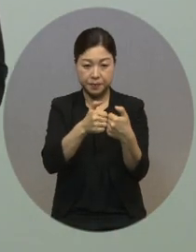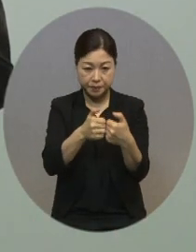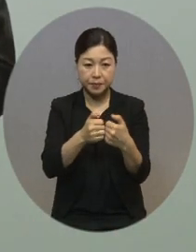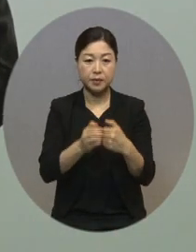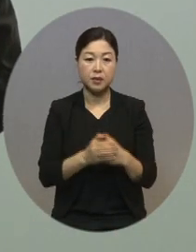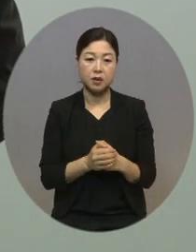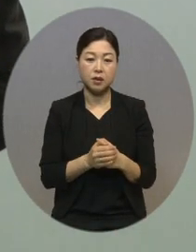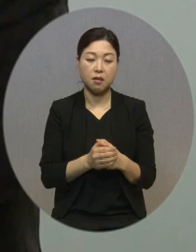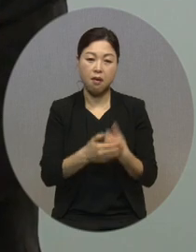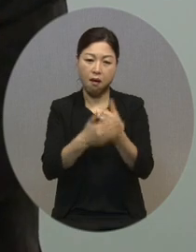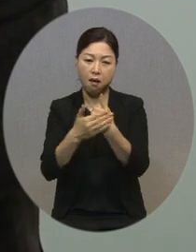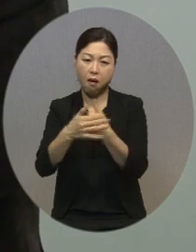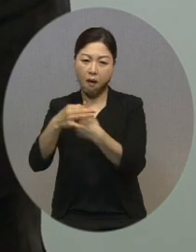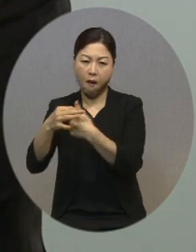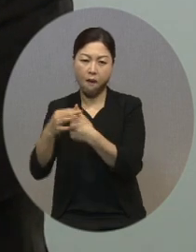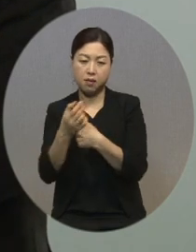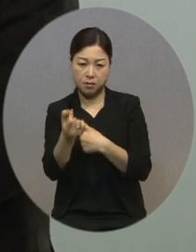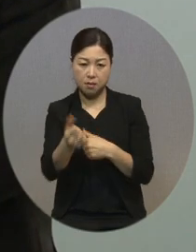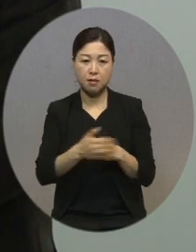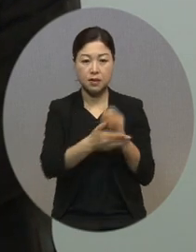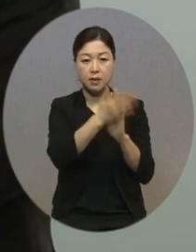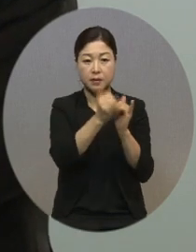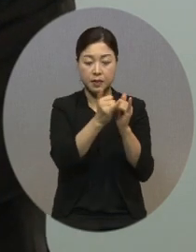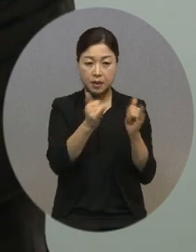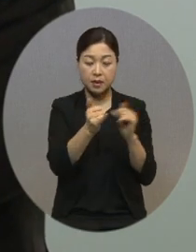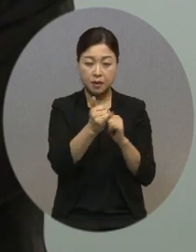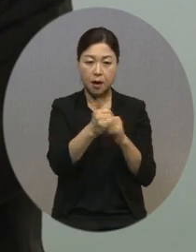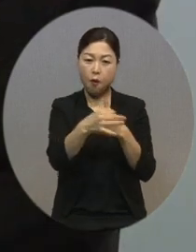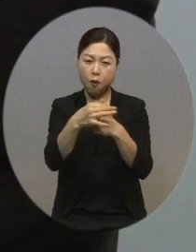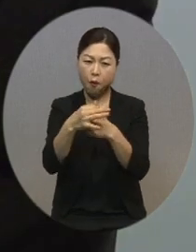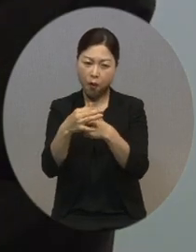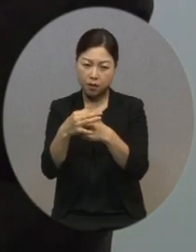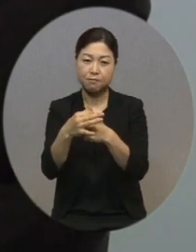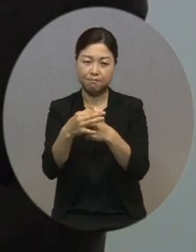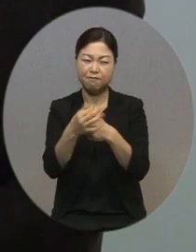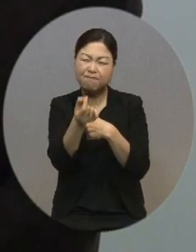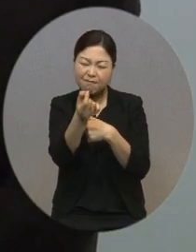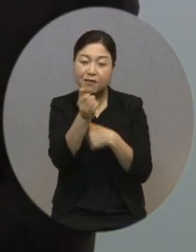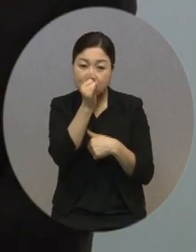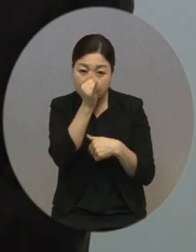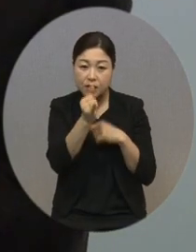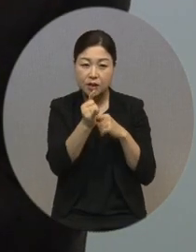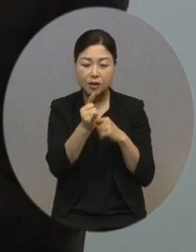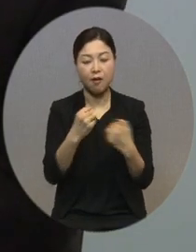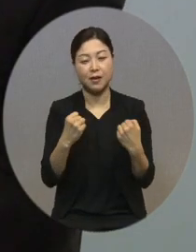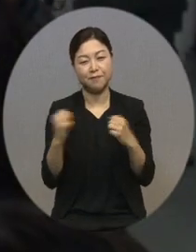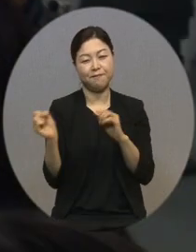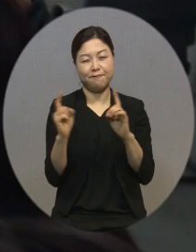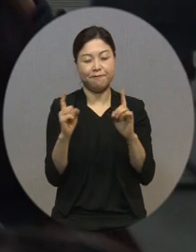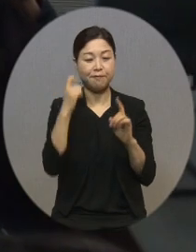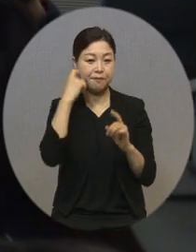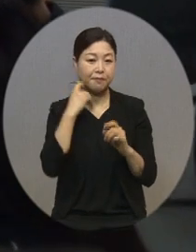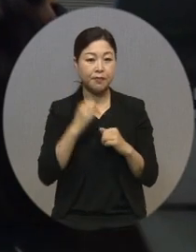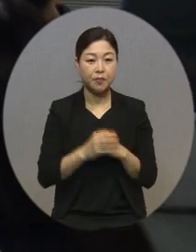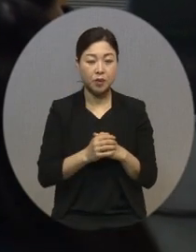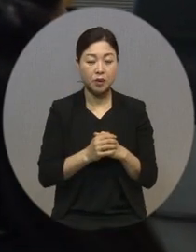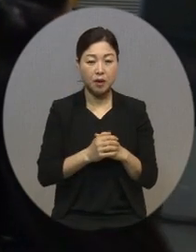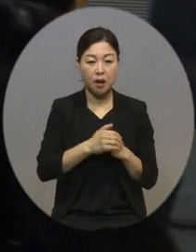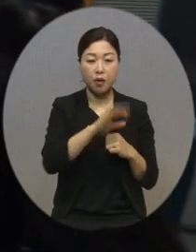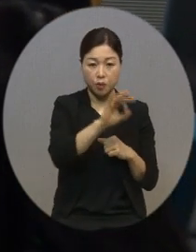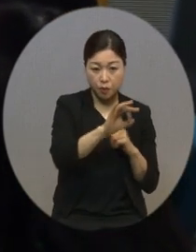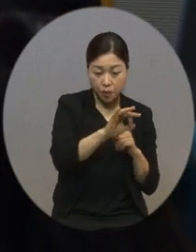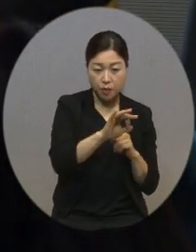지원이 어려운 가운데 시민들의 작은 후원이 이어져 장애인 체육회의 힘이 되기도 했습니다. 재정,